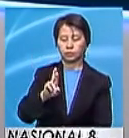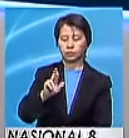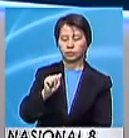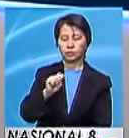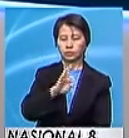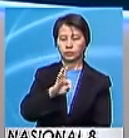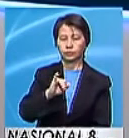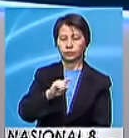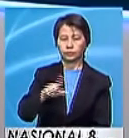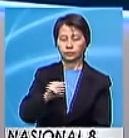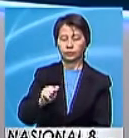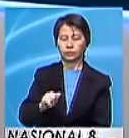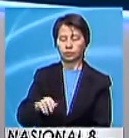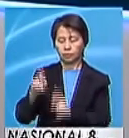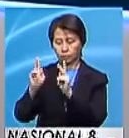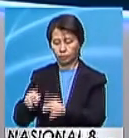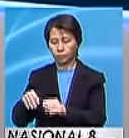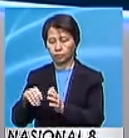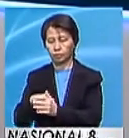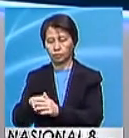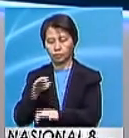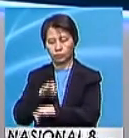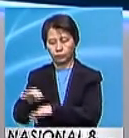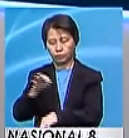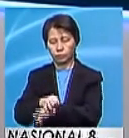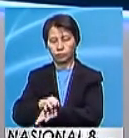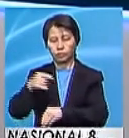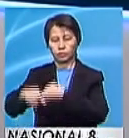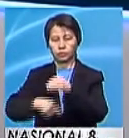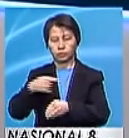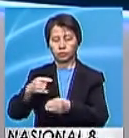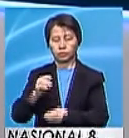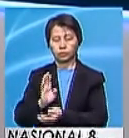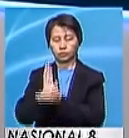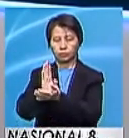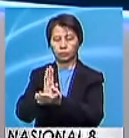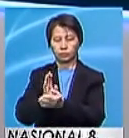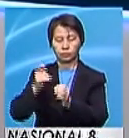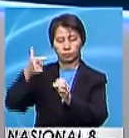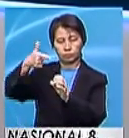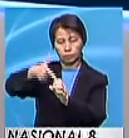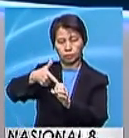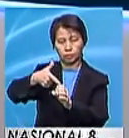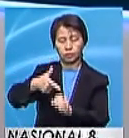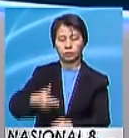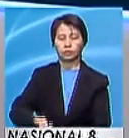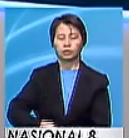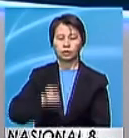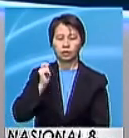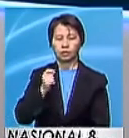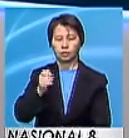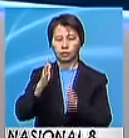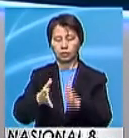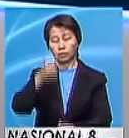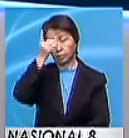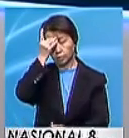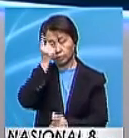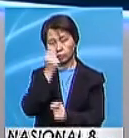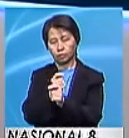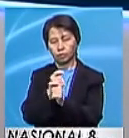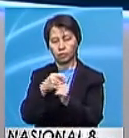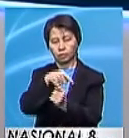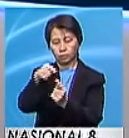Ramli dan satu pihak lagi dalam saman fitnah berhubung isu subsidi minyak. Hakim Dato' Nuraini Abdul Rahman menetapkan